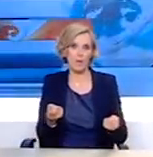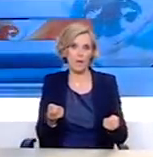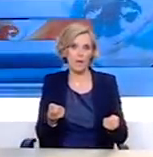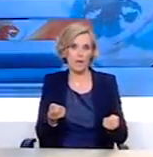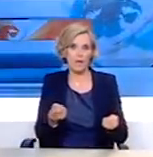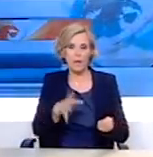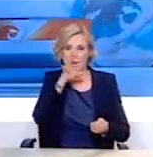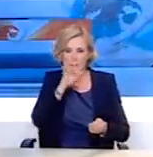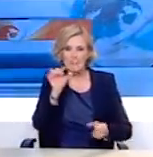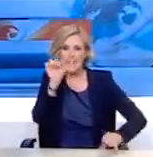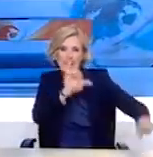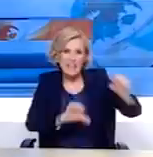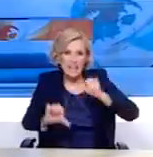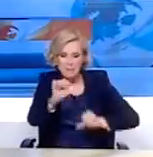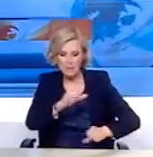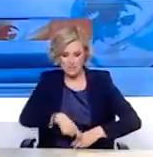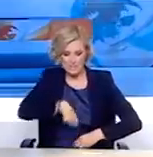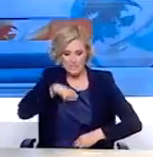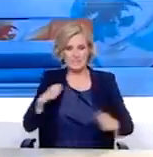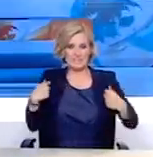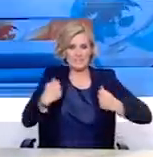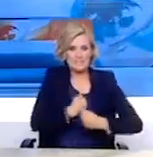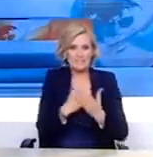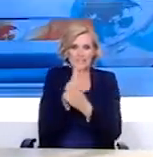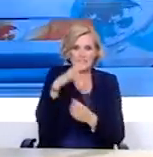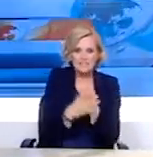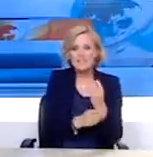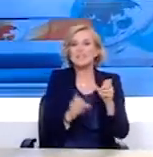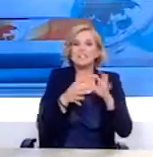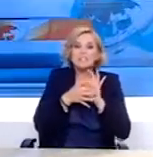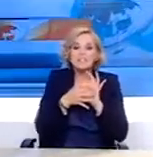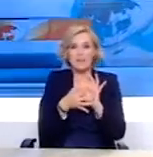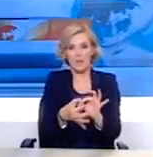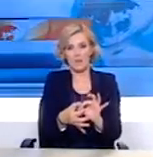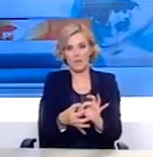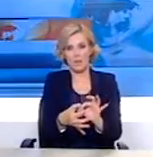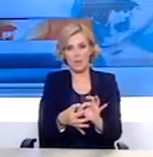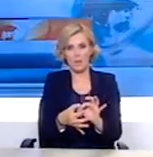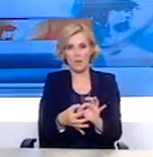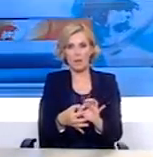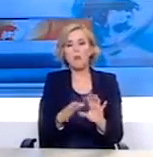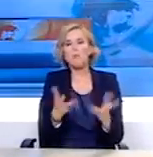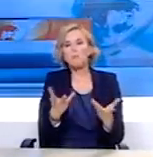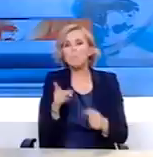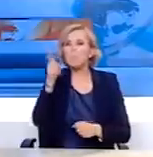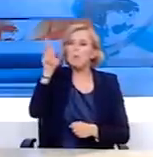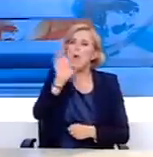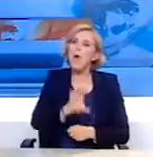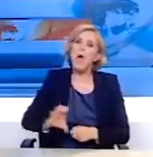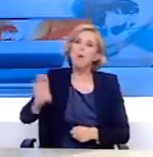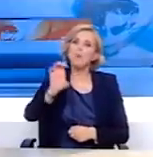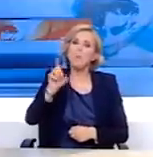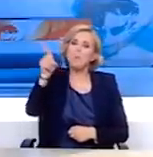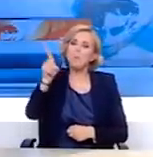καθολική προσφορά χημειοπροφύλαξης σε θελούσια βάση και με παρακολούθηση βέβαια, αλλά χρησιμοποιούν πάλι ένα τυχιοποιημένο πρωτόκολλο. Δηλαδή μπαίνεις